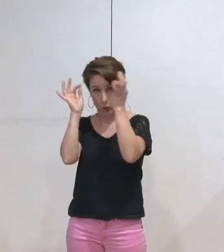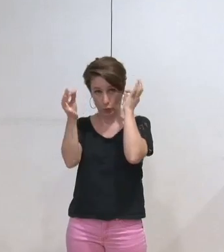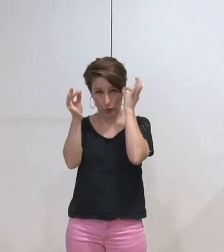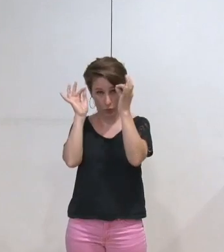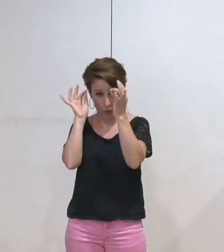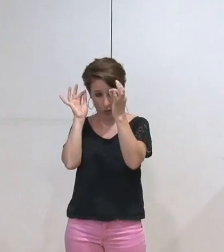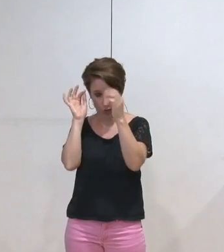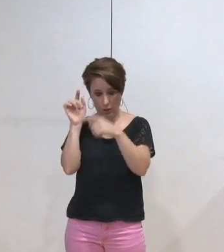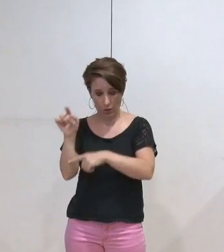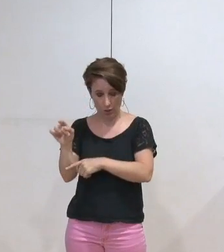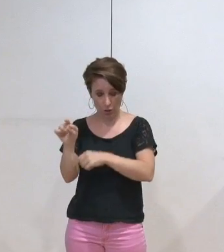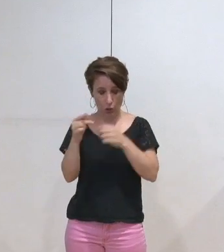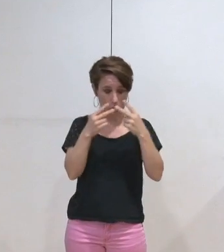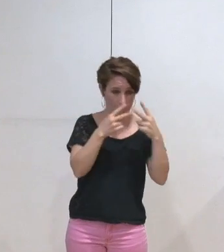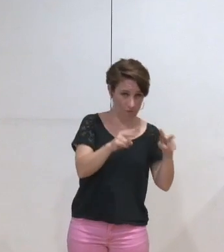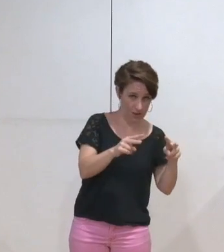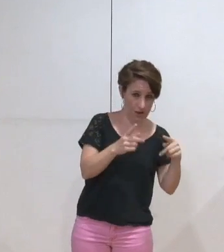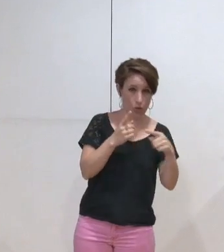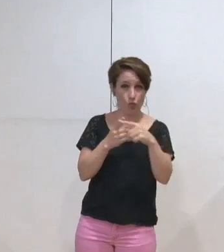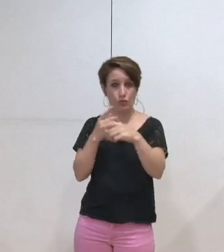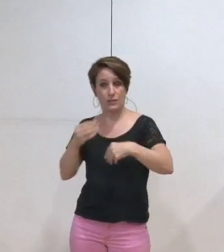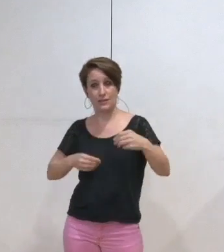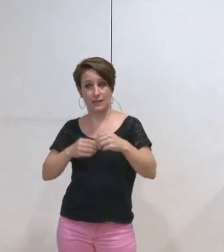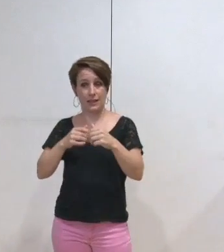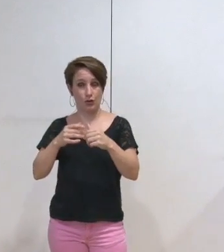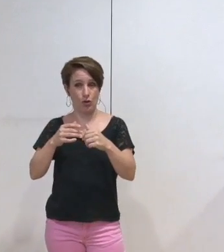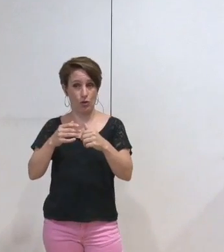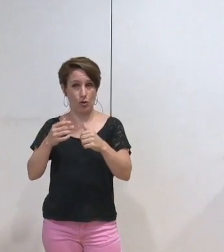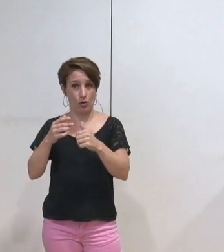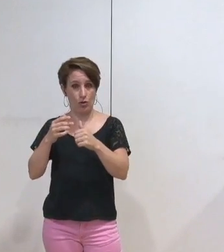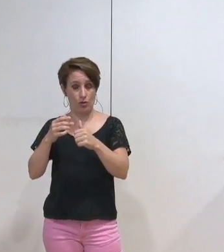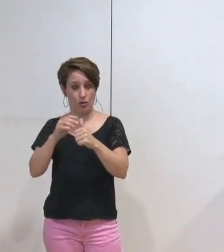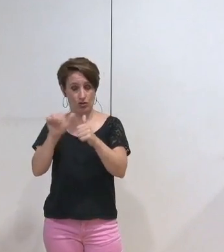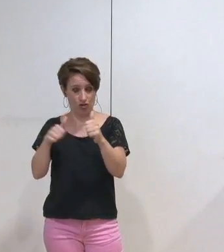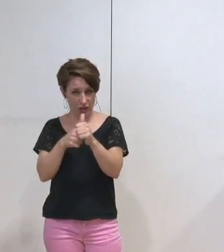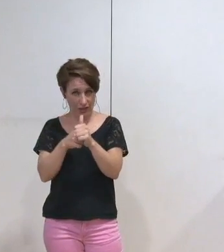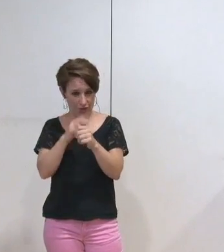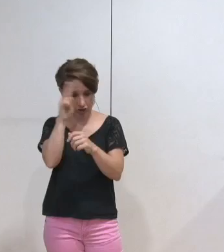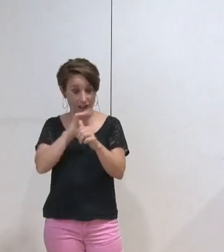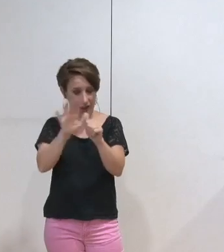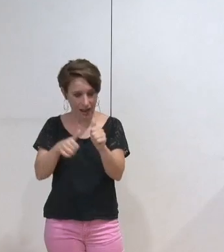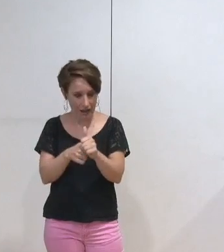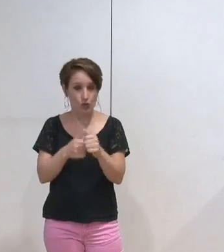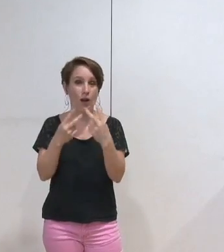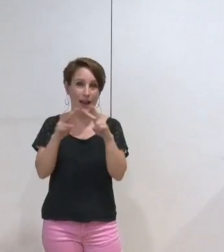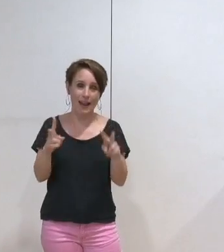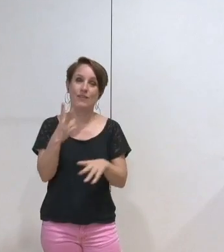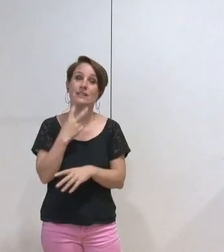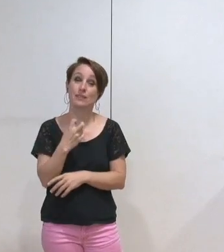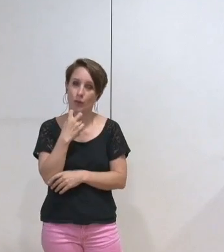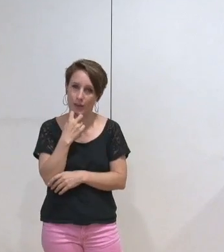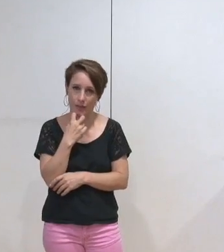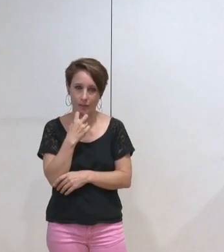la ville et en tant que directeur général adjoint à la ville solidaire et citoyenne il s'agit donc de mener une politique qui est